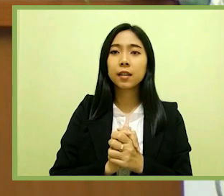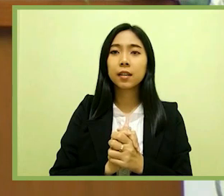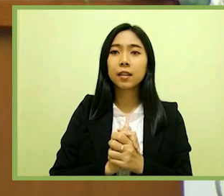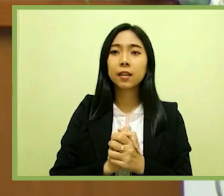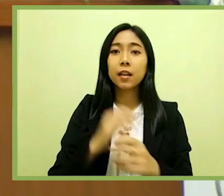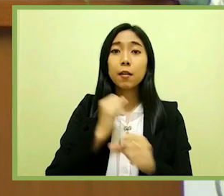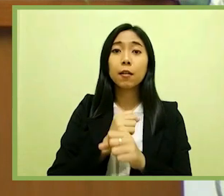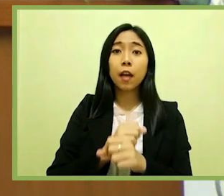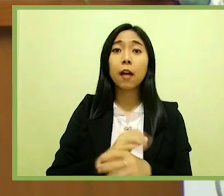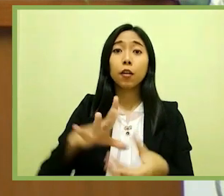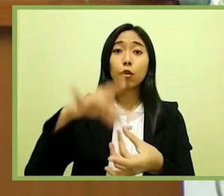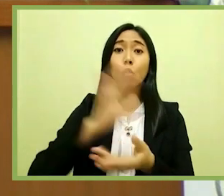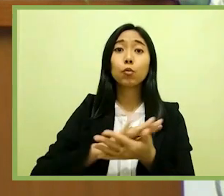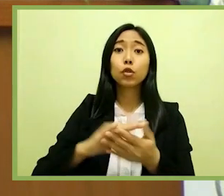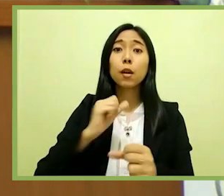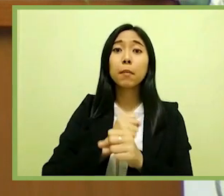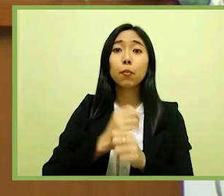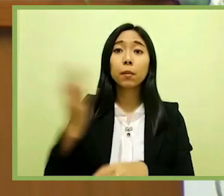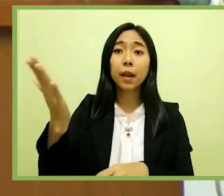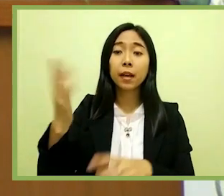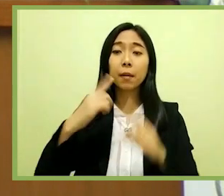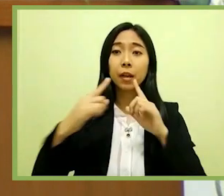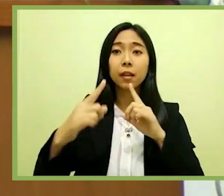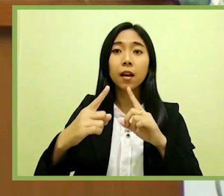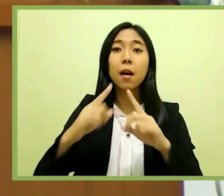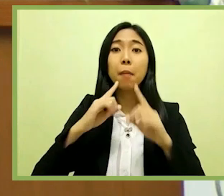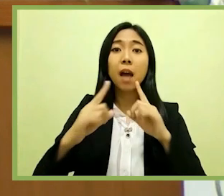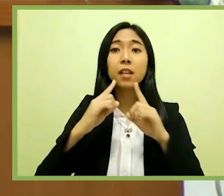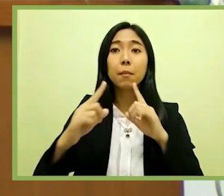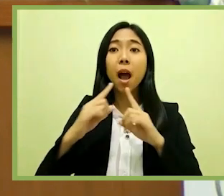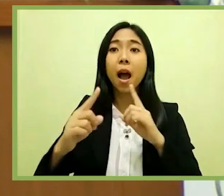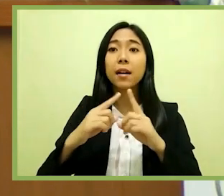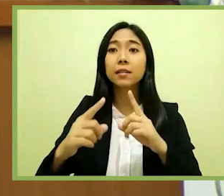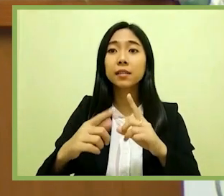membuat mereka berkata-kata dengan bahasa yang